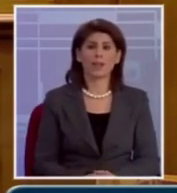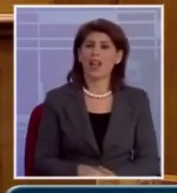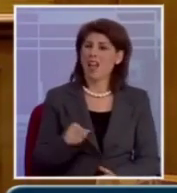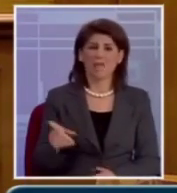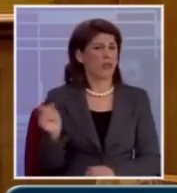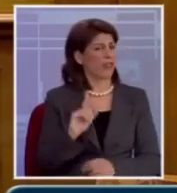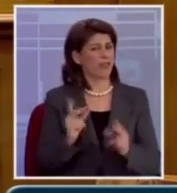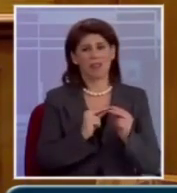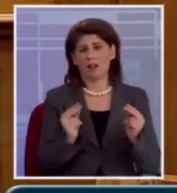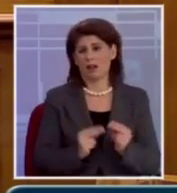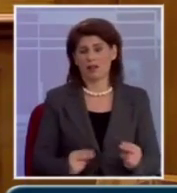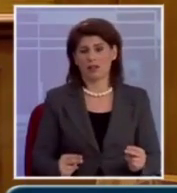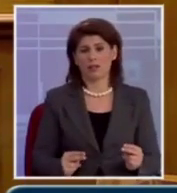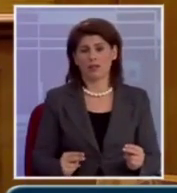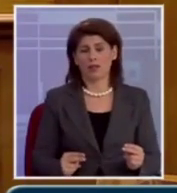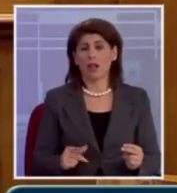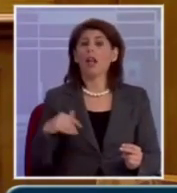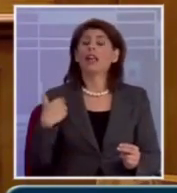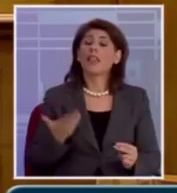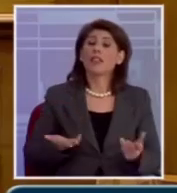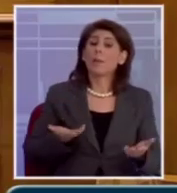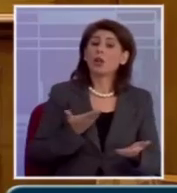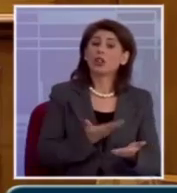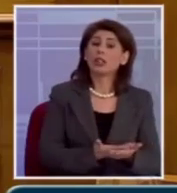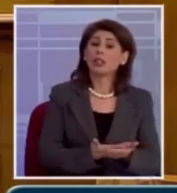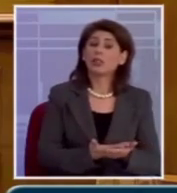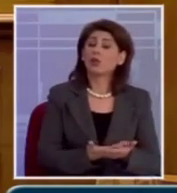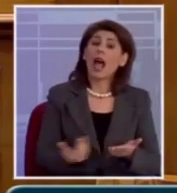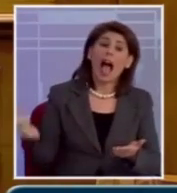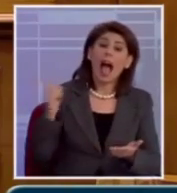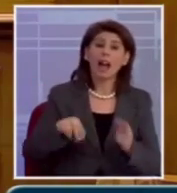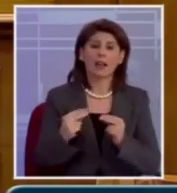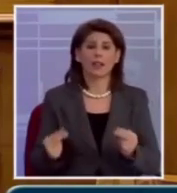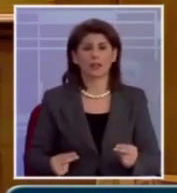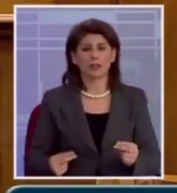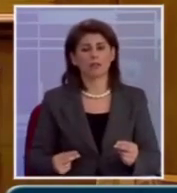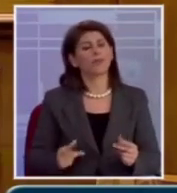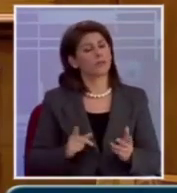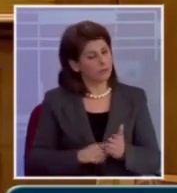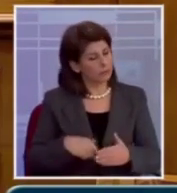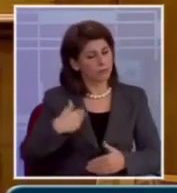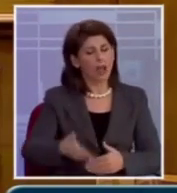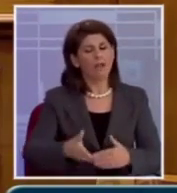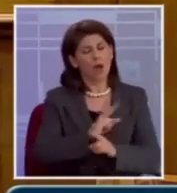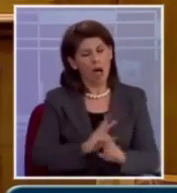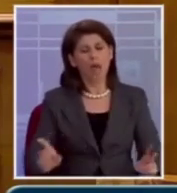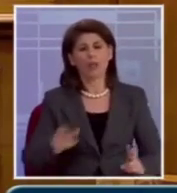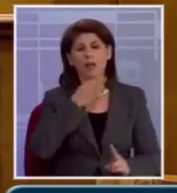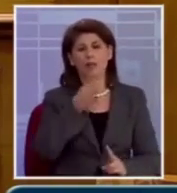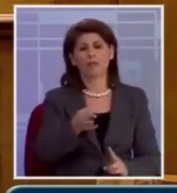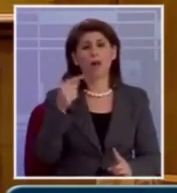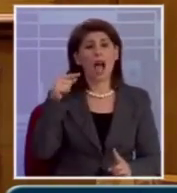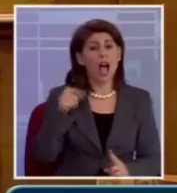είναι λύση και δεν προτείνουν άλλοι, κατά τη γνώμη μου πρέπει να βγουν καθαρά και να πούν ότι